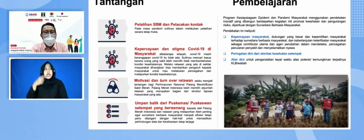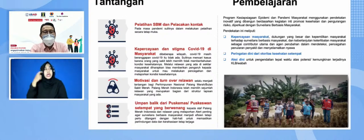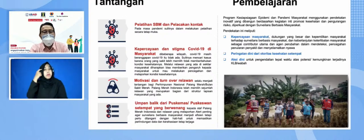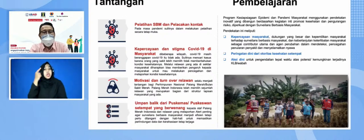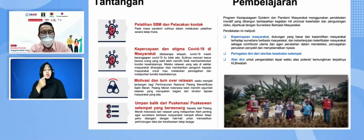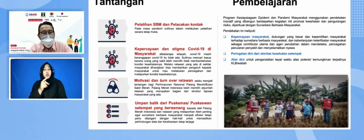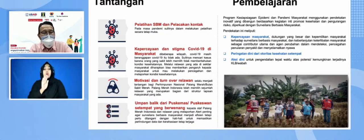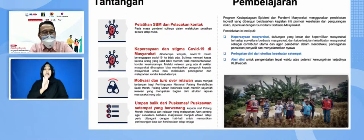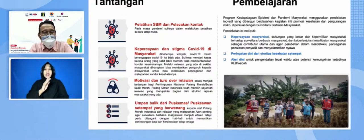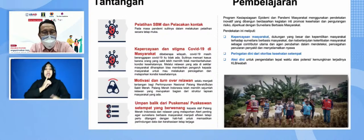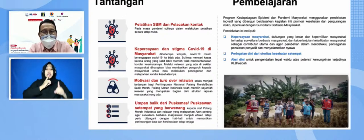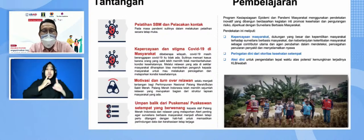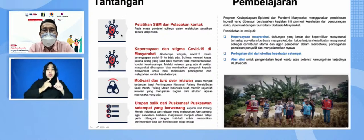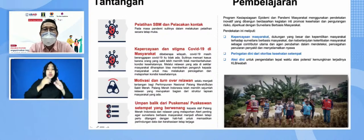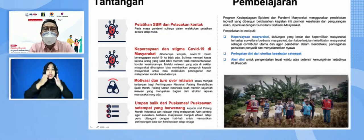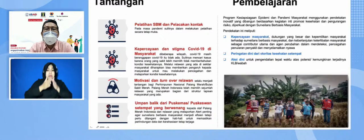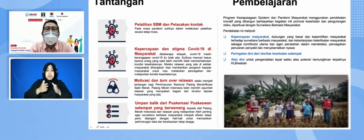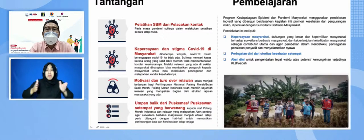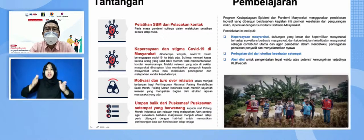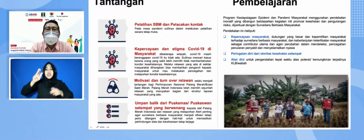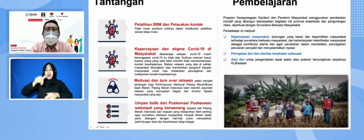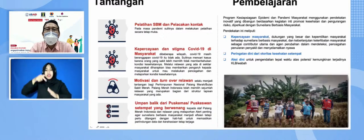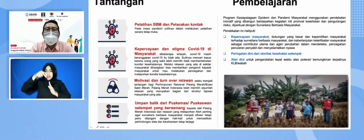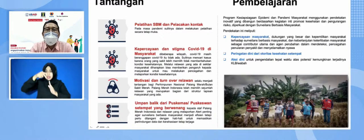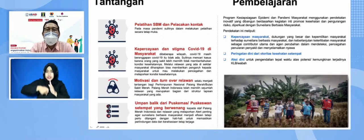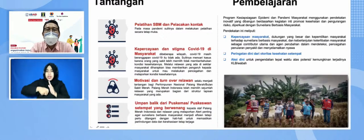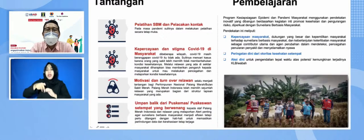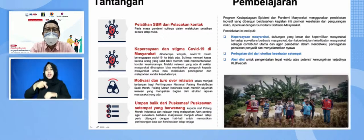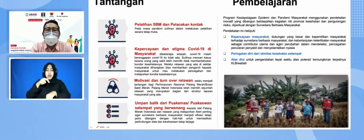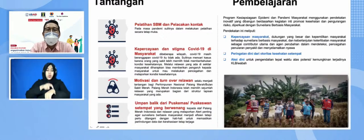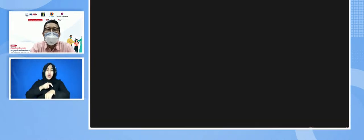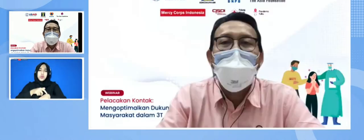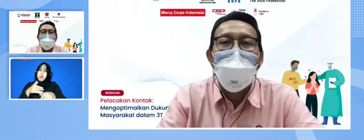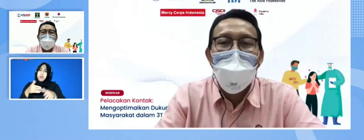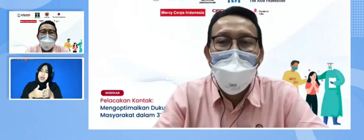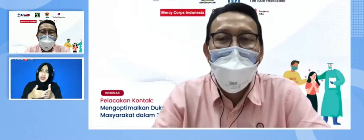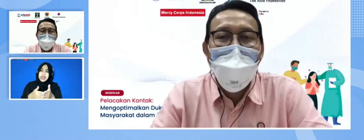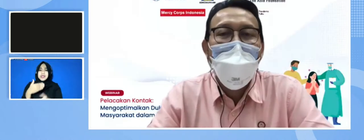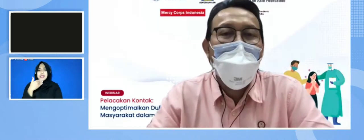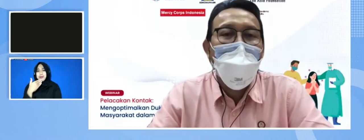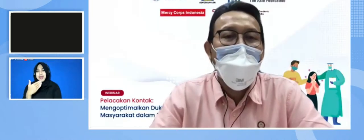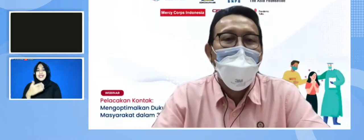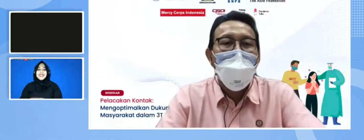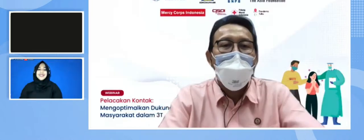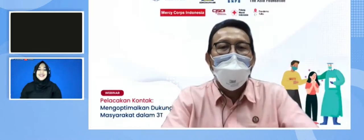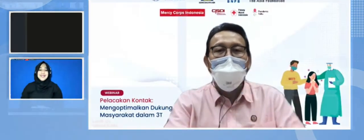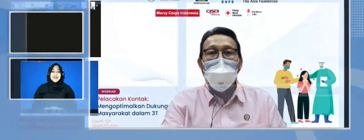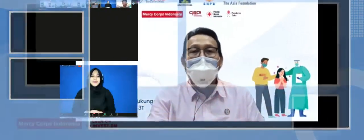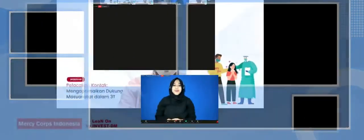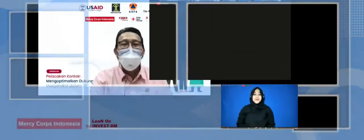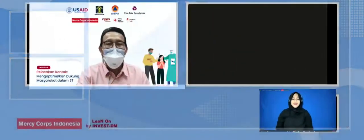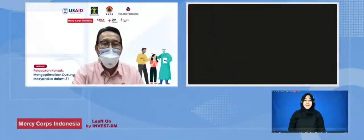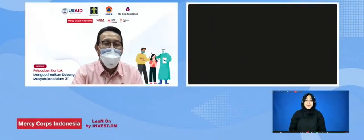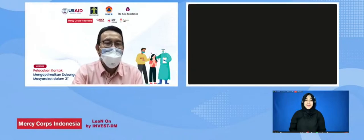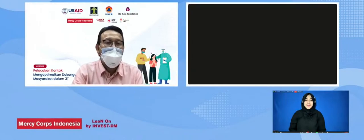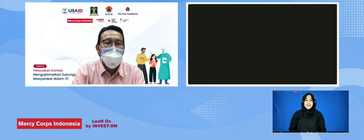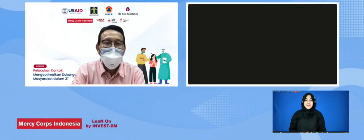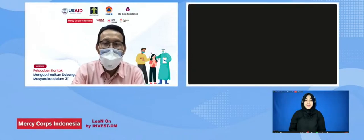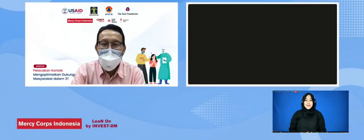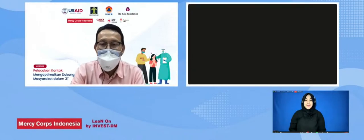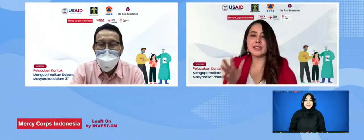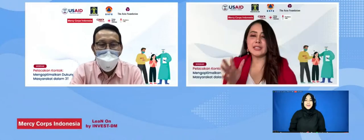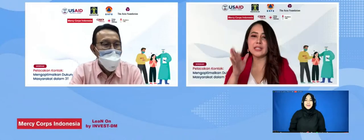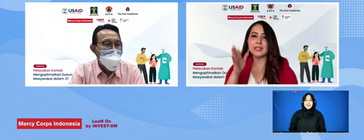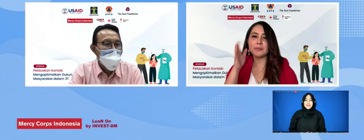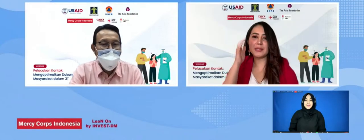kita diskusi okay. Bisa panjang, Mbak Yohana, karena waktunya terbatas. Terima kasih. Iya Prof, terima kasih.